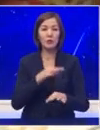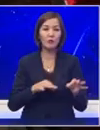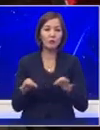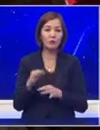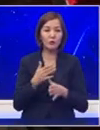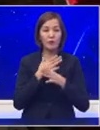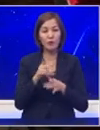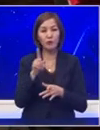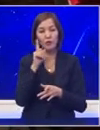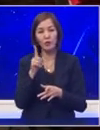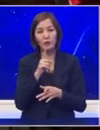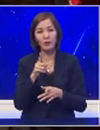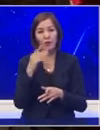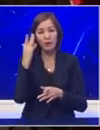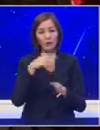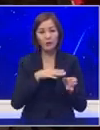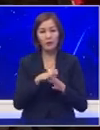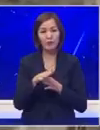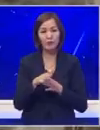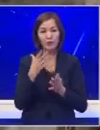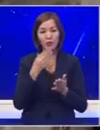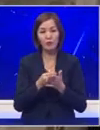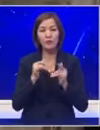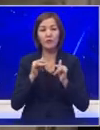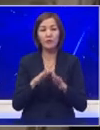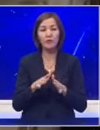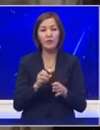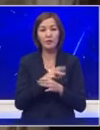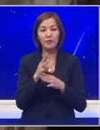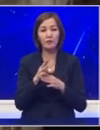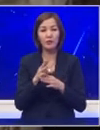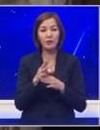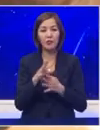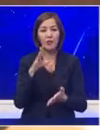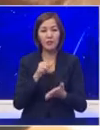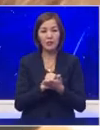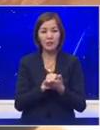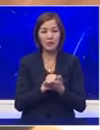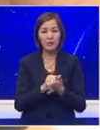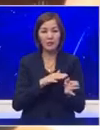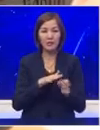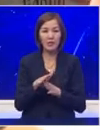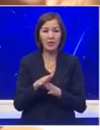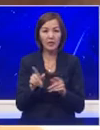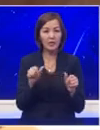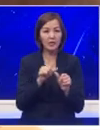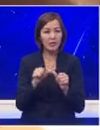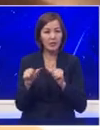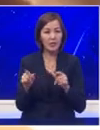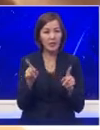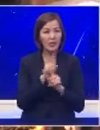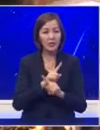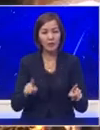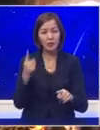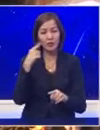призван помочь молодым людям осуществить мечту о собственном деле обеспечить продуктивную занятость и реализацию необычных идей на